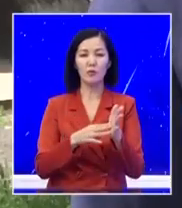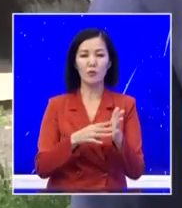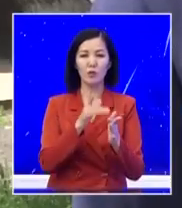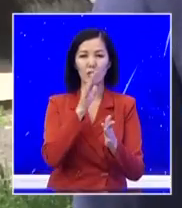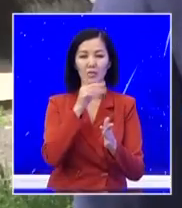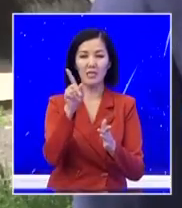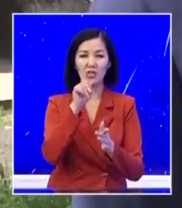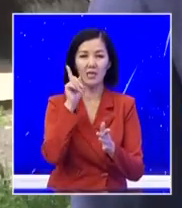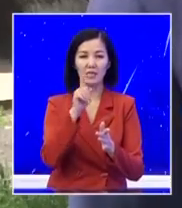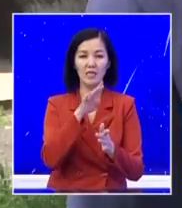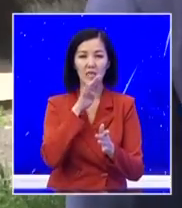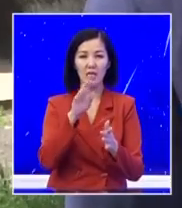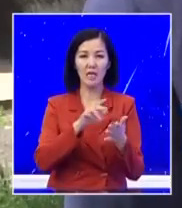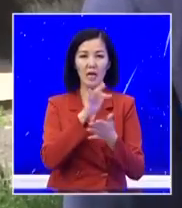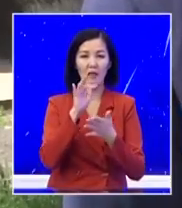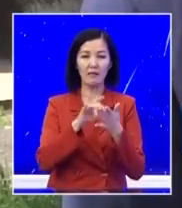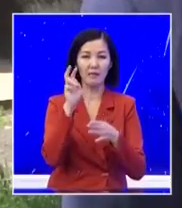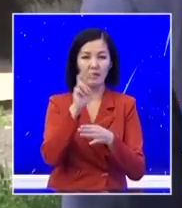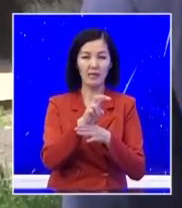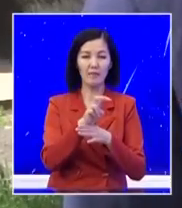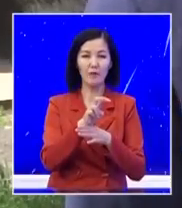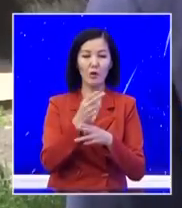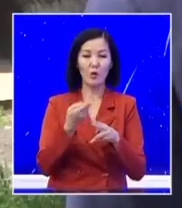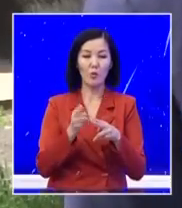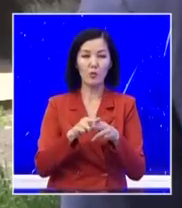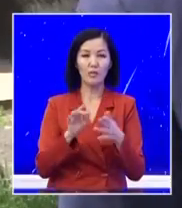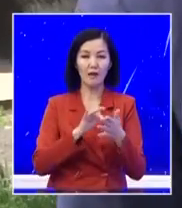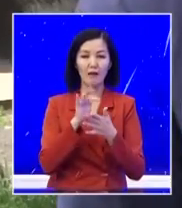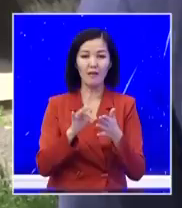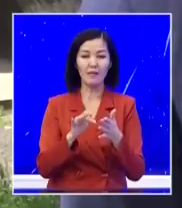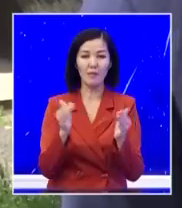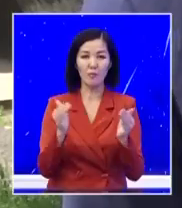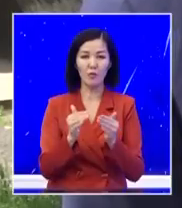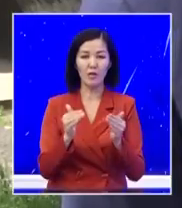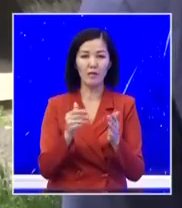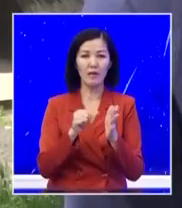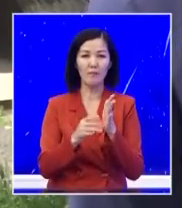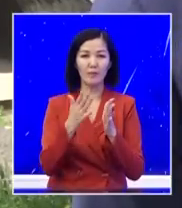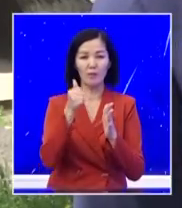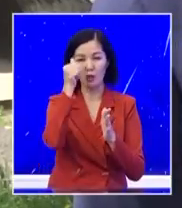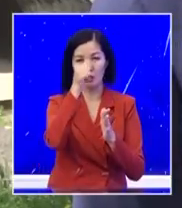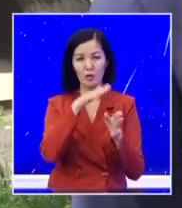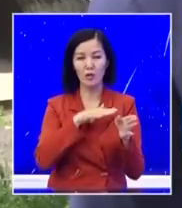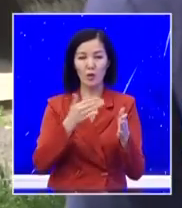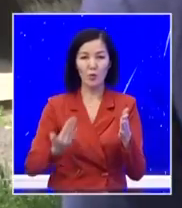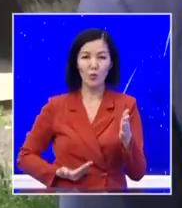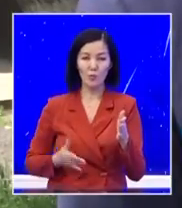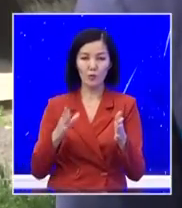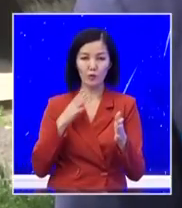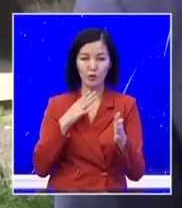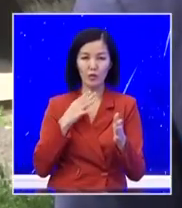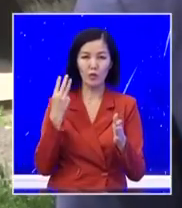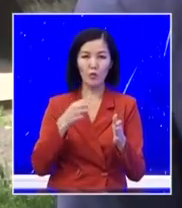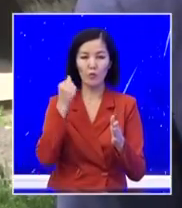тұрған жас кезінде, 30-ға толмай. Содан мен осы жерде қазір 65 жыл өмір сүрді осы Текелі қаласында.